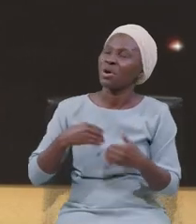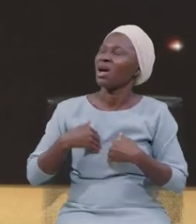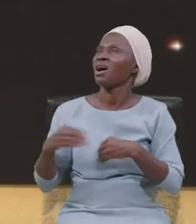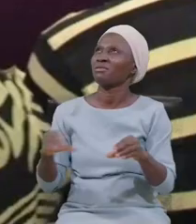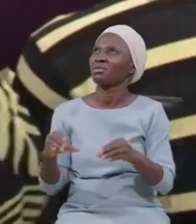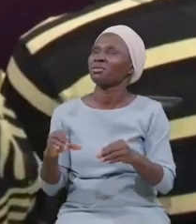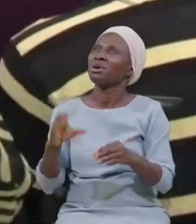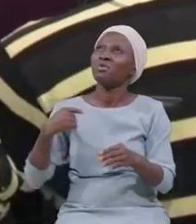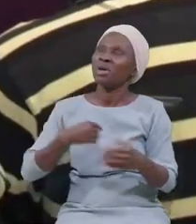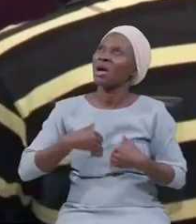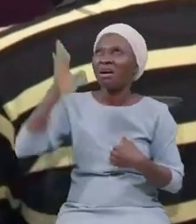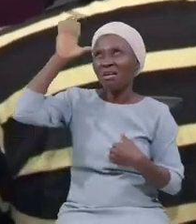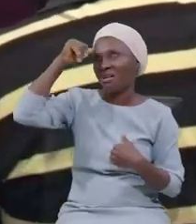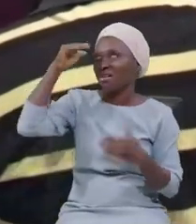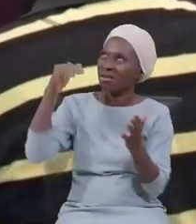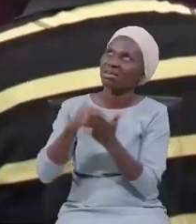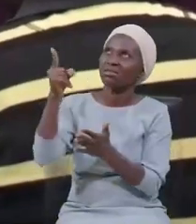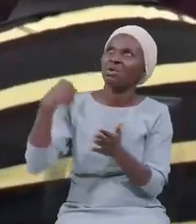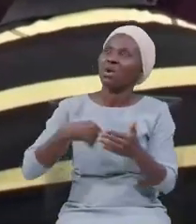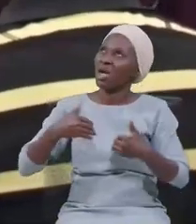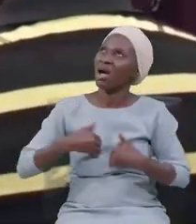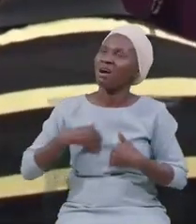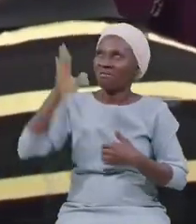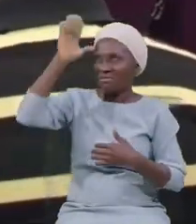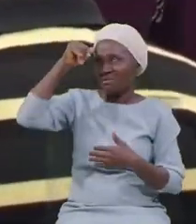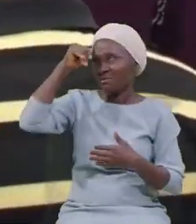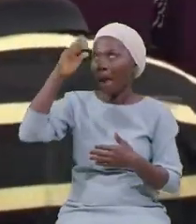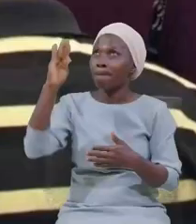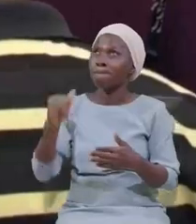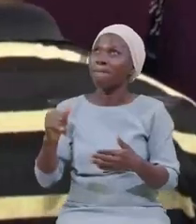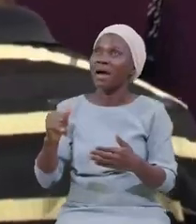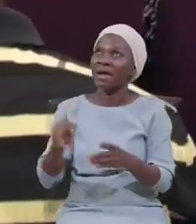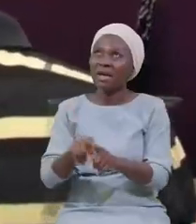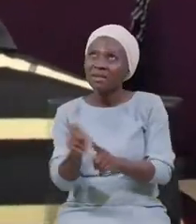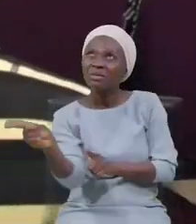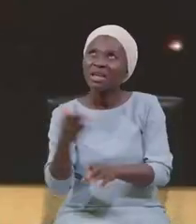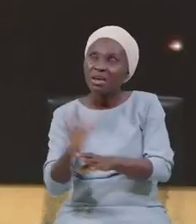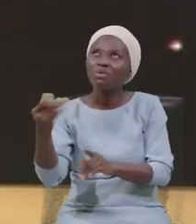et rebelles. Nous nous sommes détournés de tes commandements et de tes